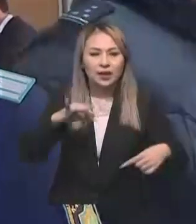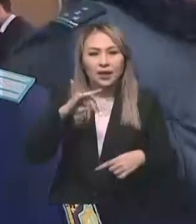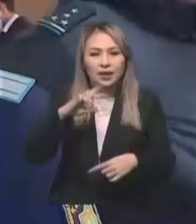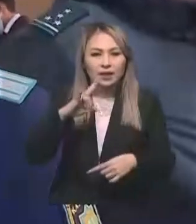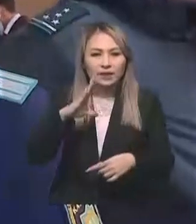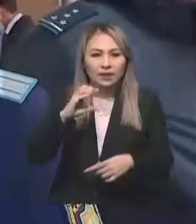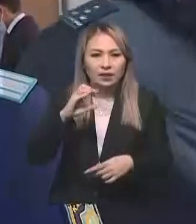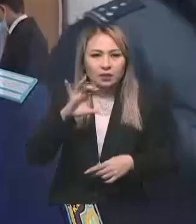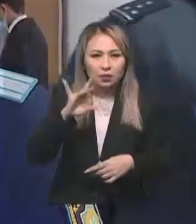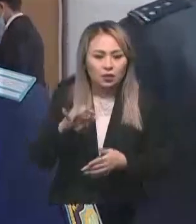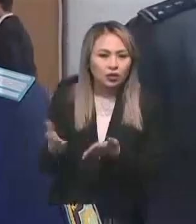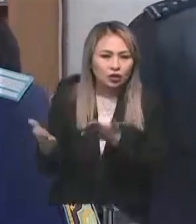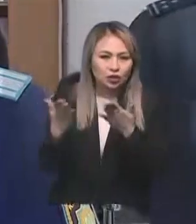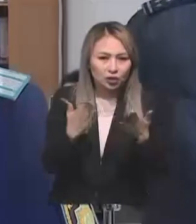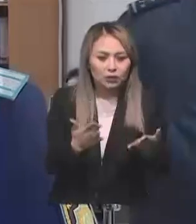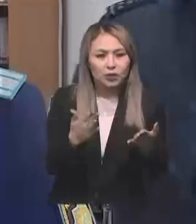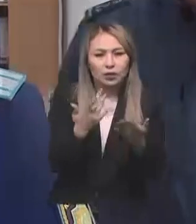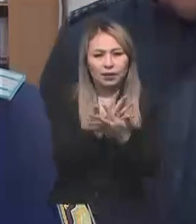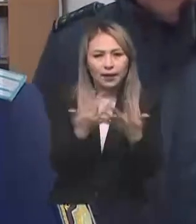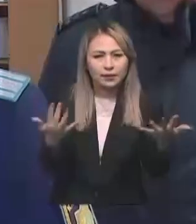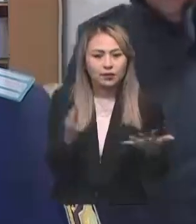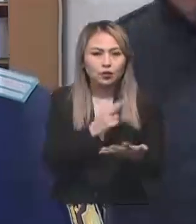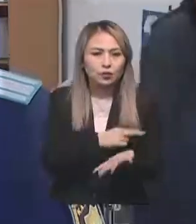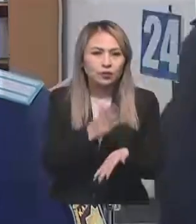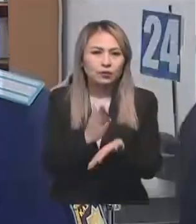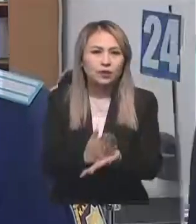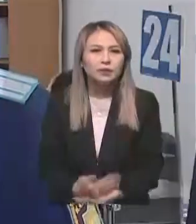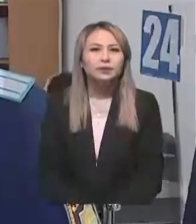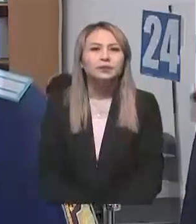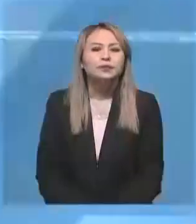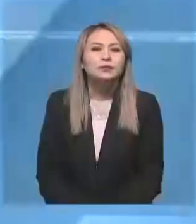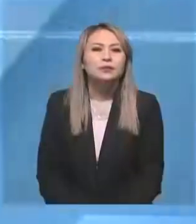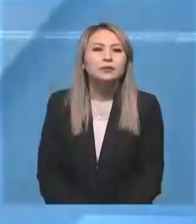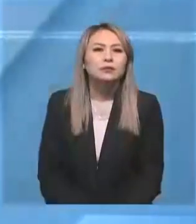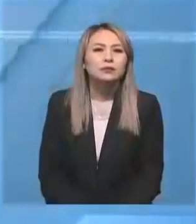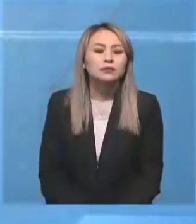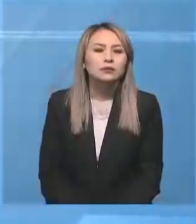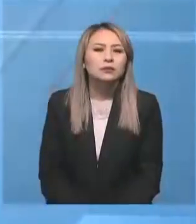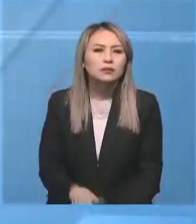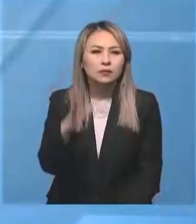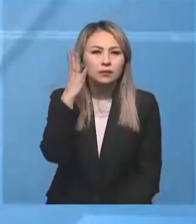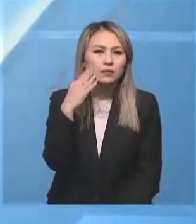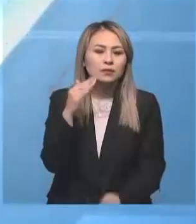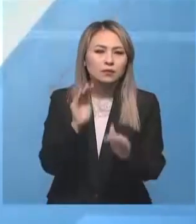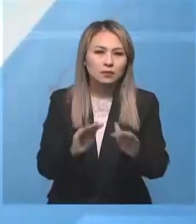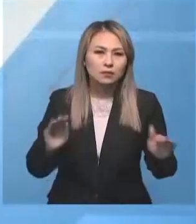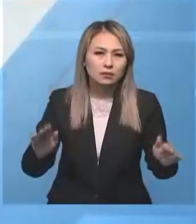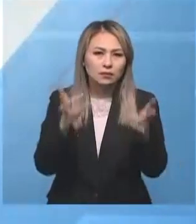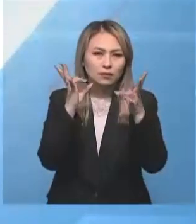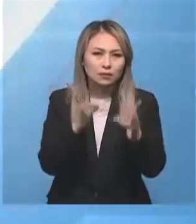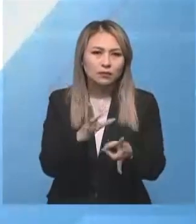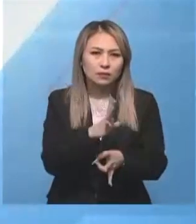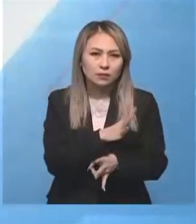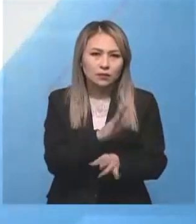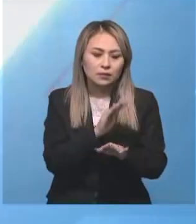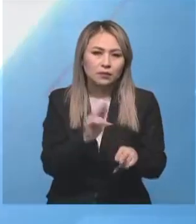Соларды шақырып, олар түрлі бос жұмыс орындар ұсынылып жатыр. Алматыдағы балабақшада жарақат